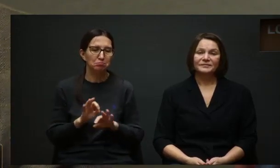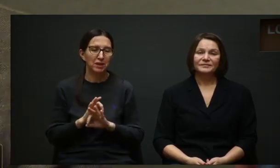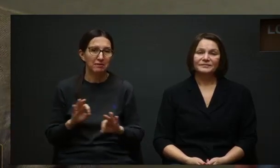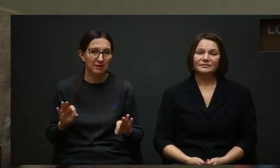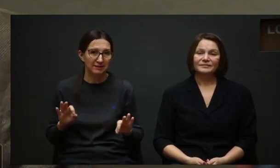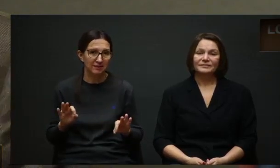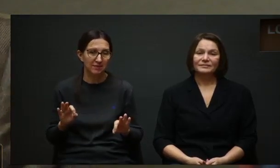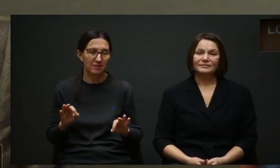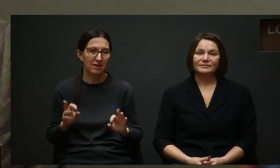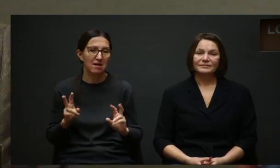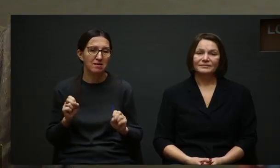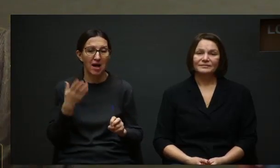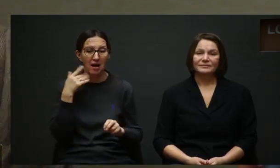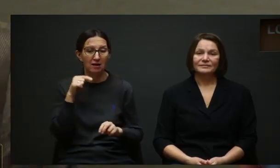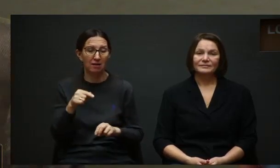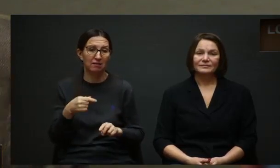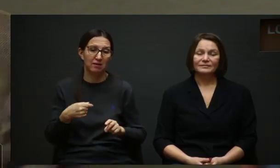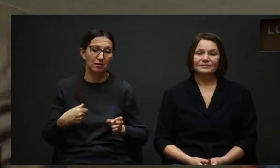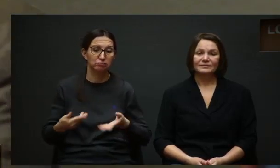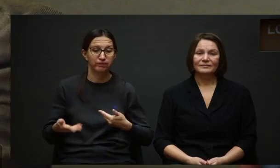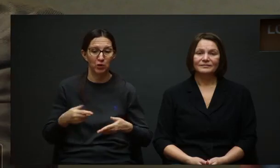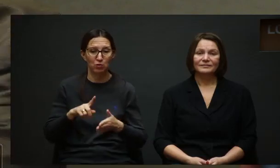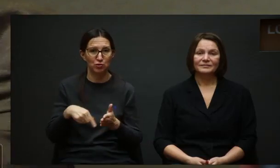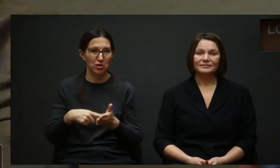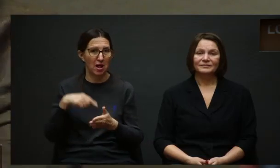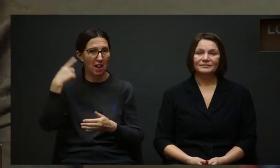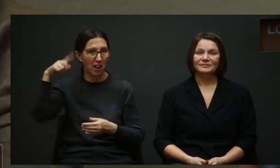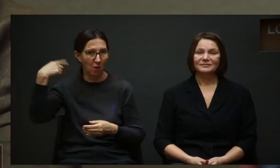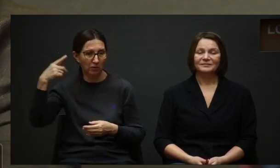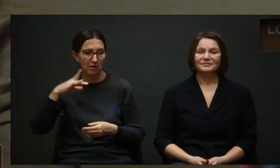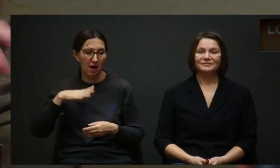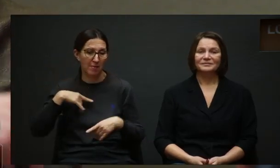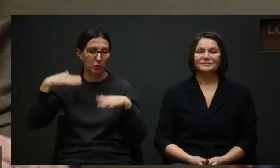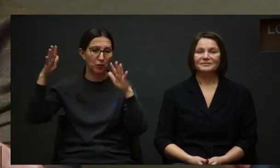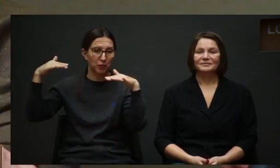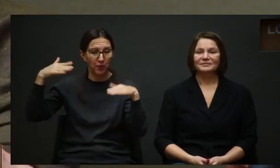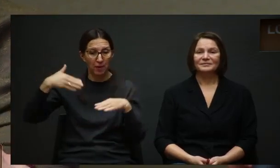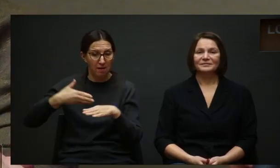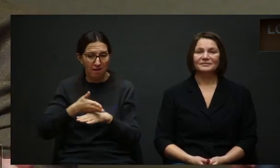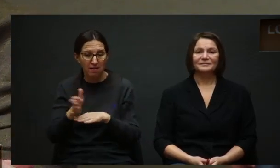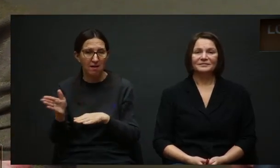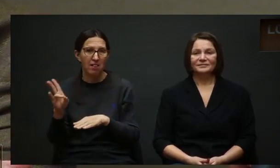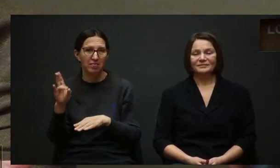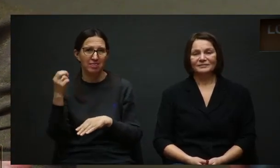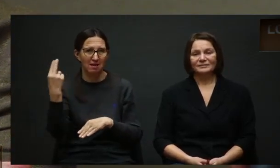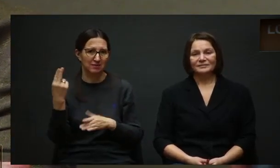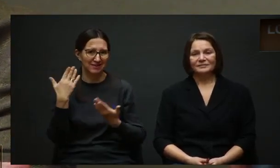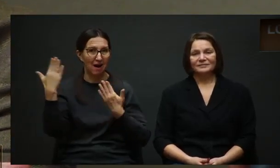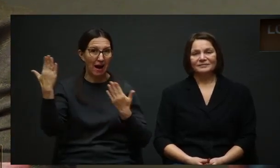прекрасно, как когда ты идешь по Лондону, а потом из-под дождя сворачиваешь Национальную галерею